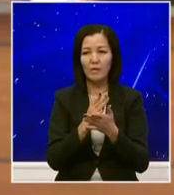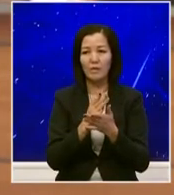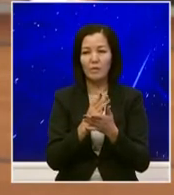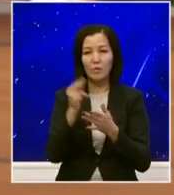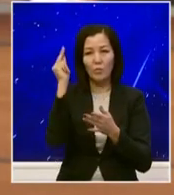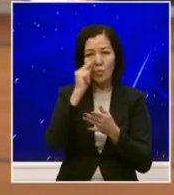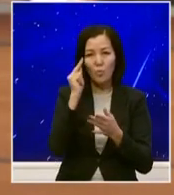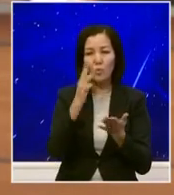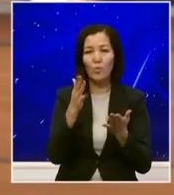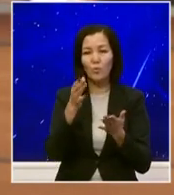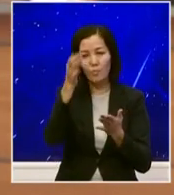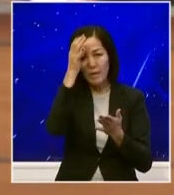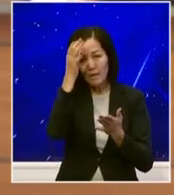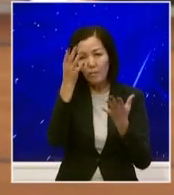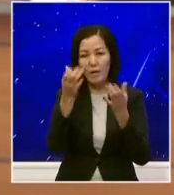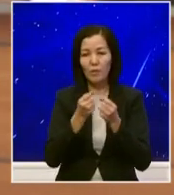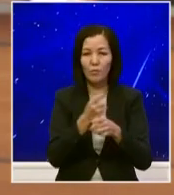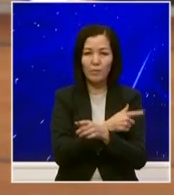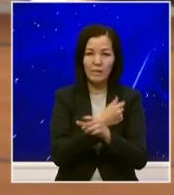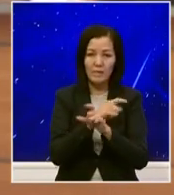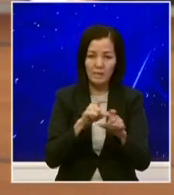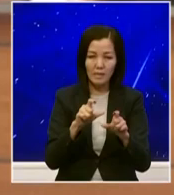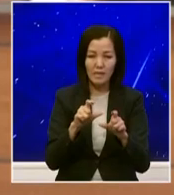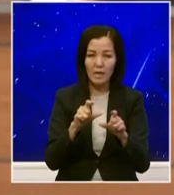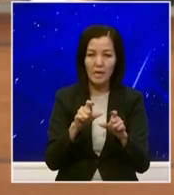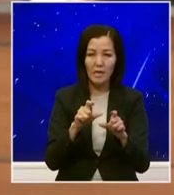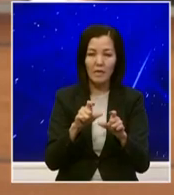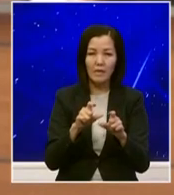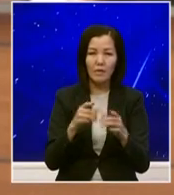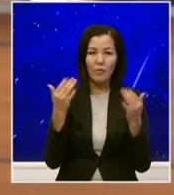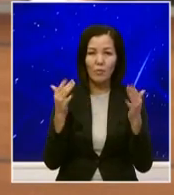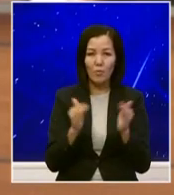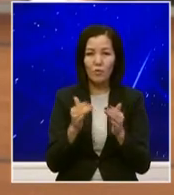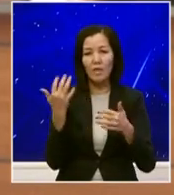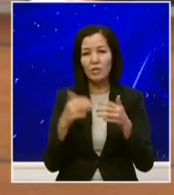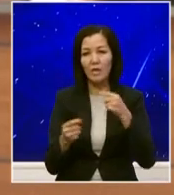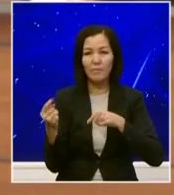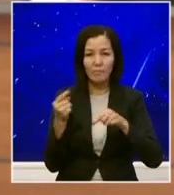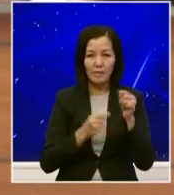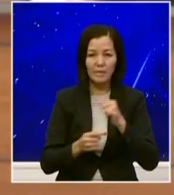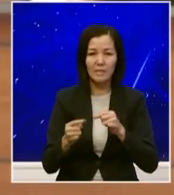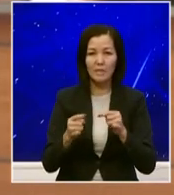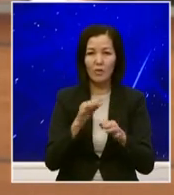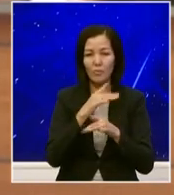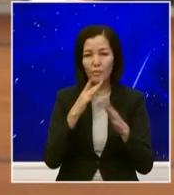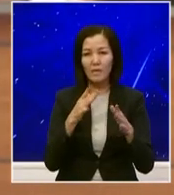оқу жағынан, білім жағынан, медицина жағынан болсын, орта шағын бизнес жағынан болсын,